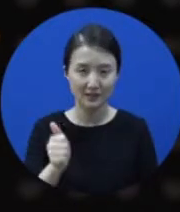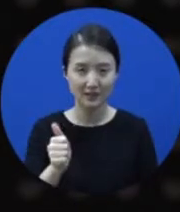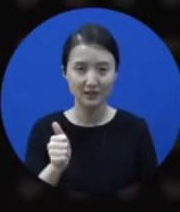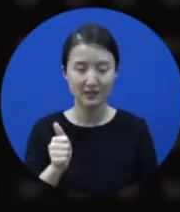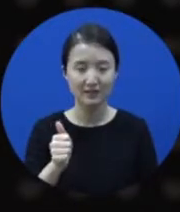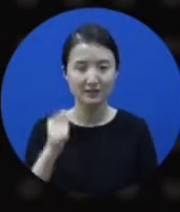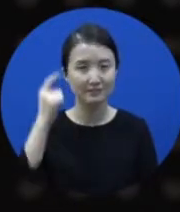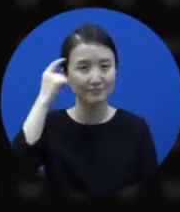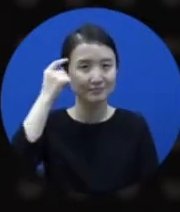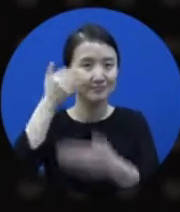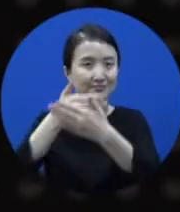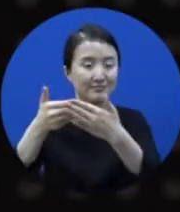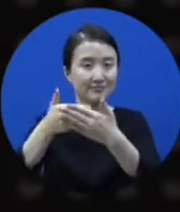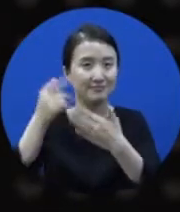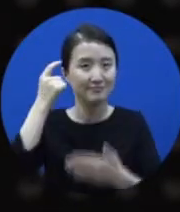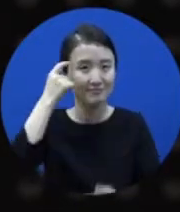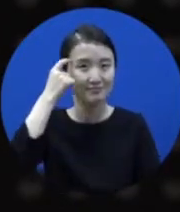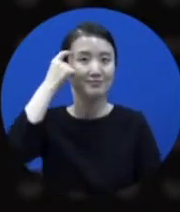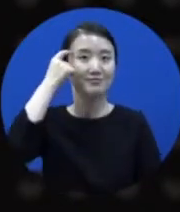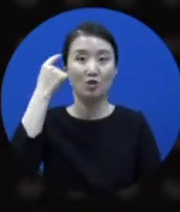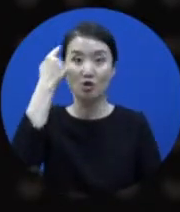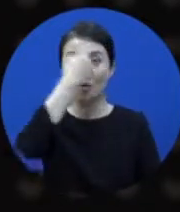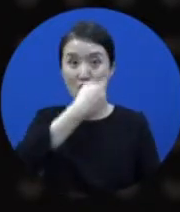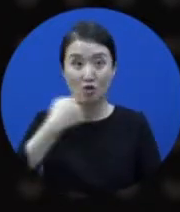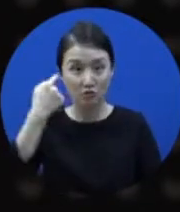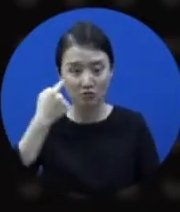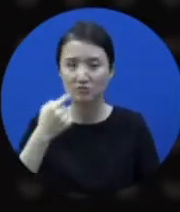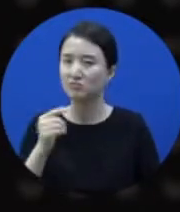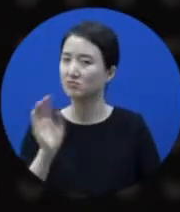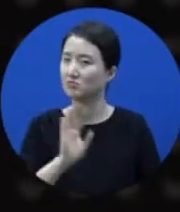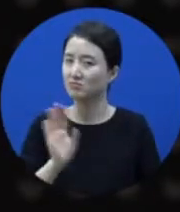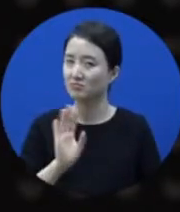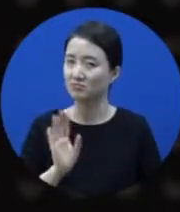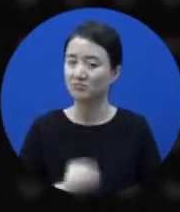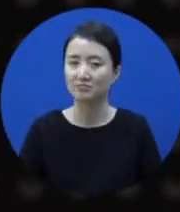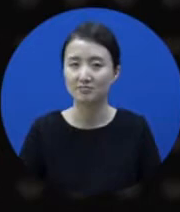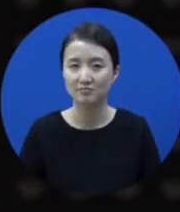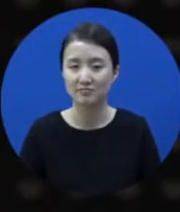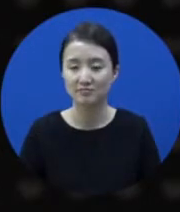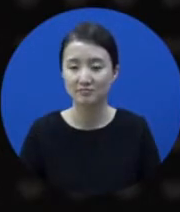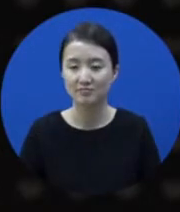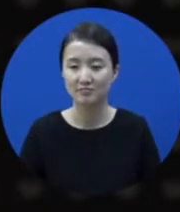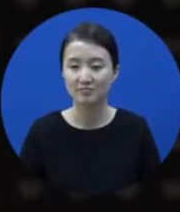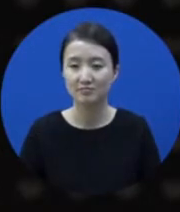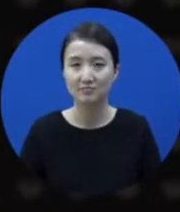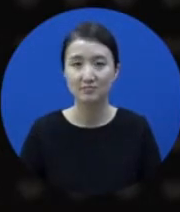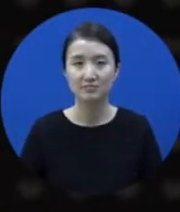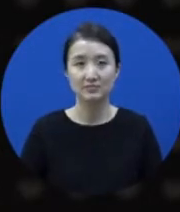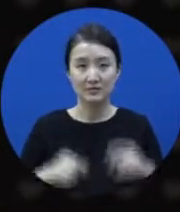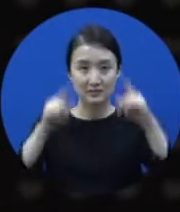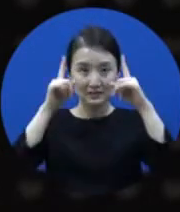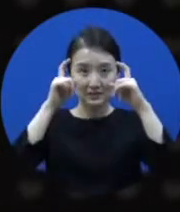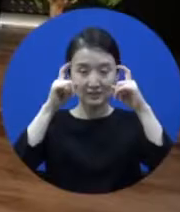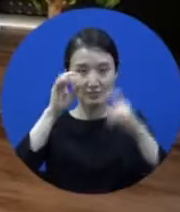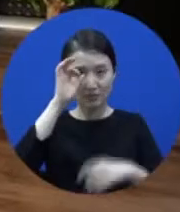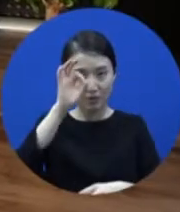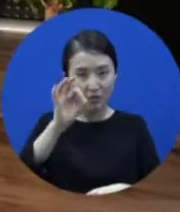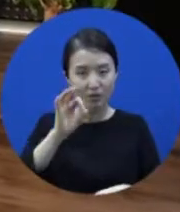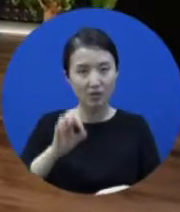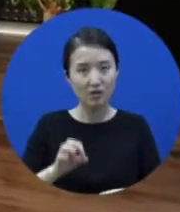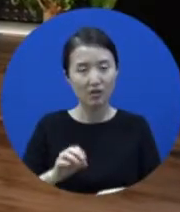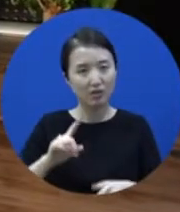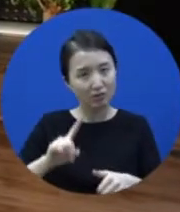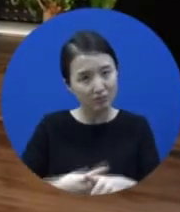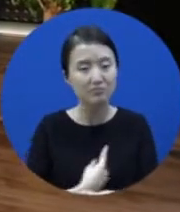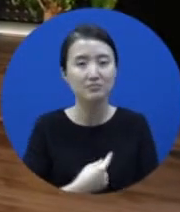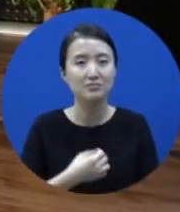생각을 하시지만, 자, 보세요. 사진을 보니까 이분의 음성이 들리는 것 같지 않습니까? 그렇죠.